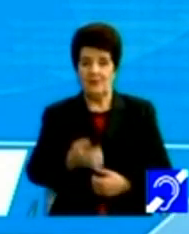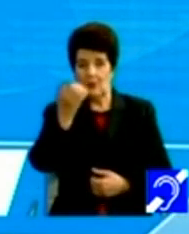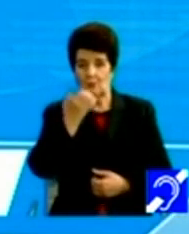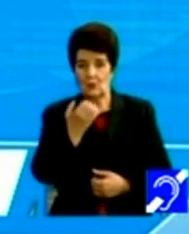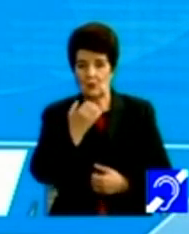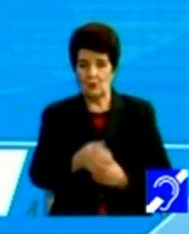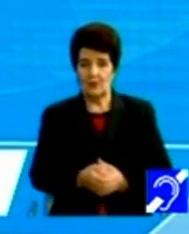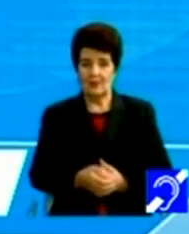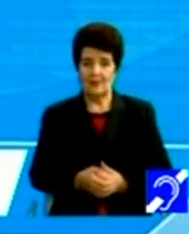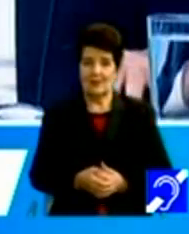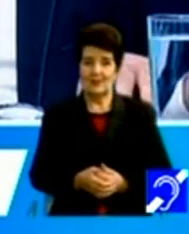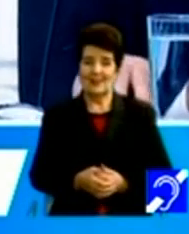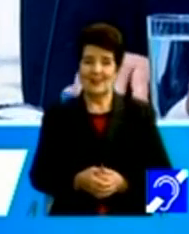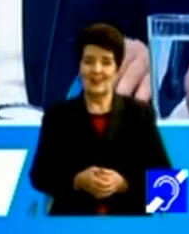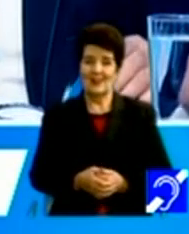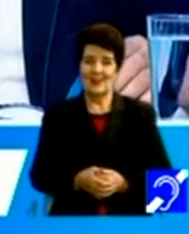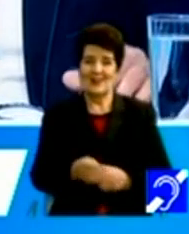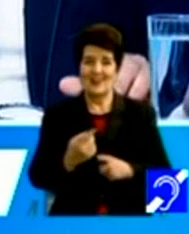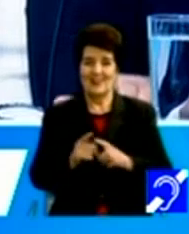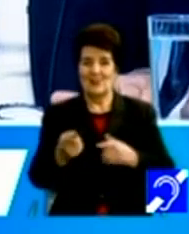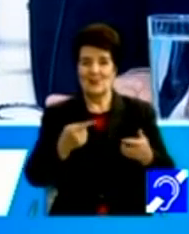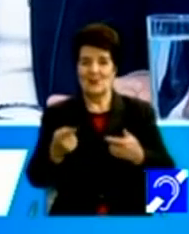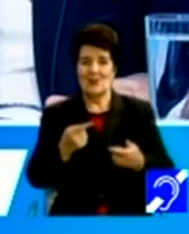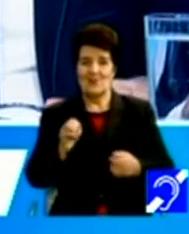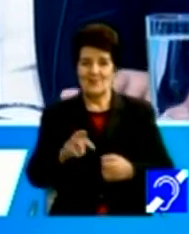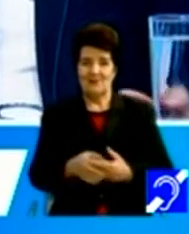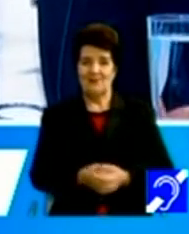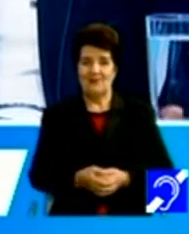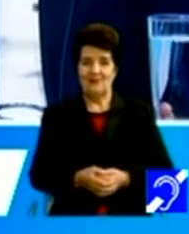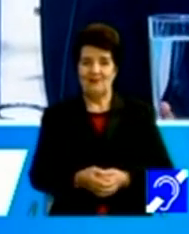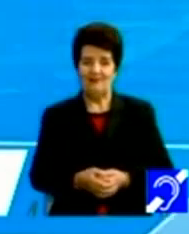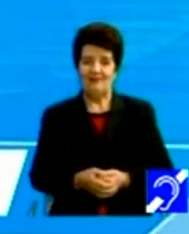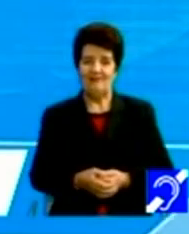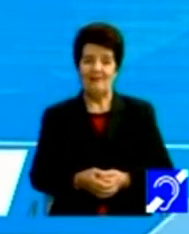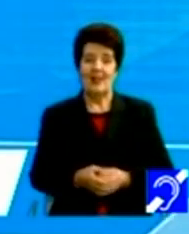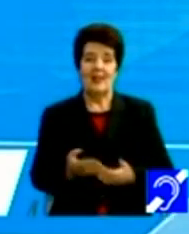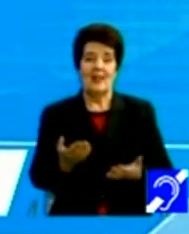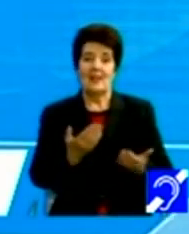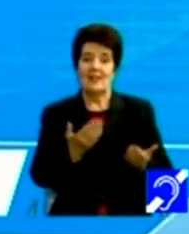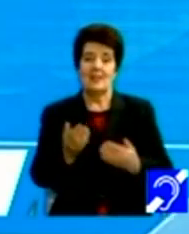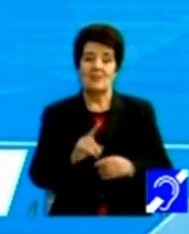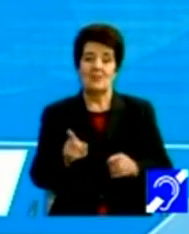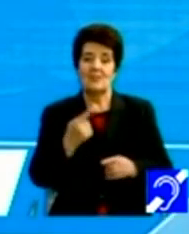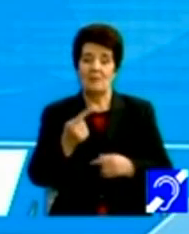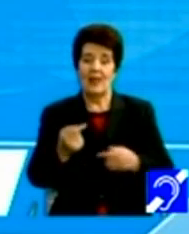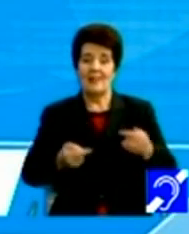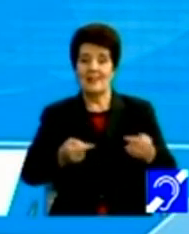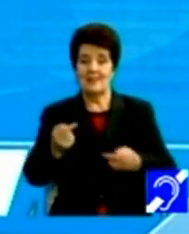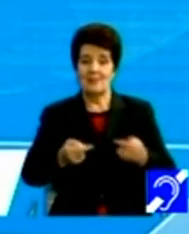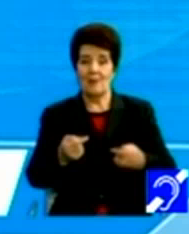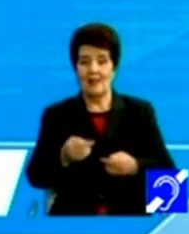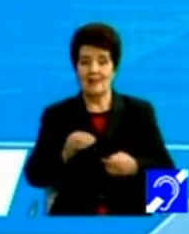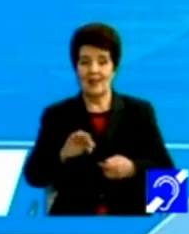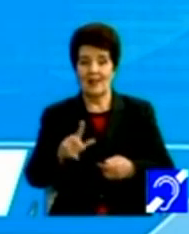răspunsul acesta. Poate mai târziu o să discutăm. Da, mie îmi place cum a început, pentru că vă spuneam, dezbaterile vii așa și